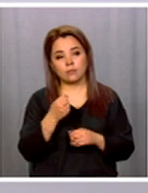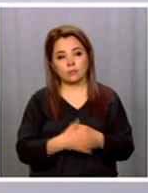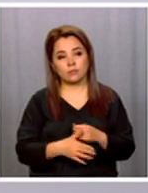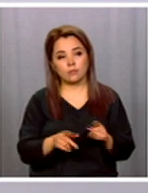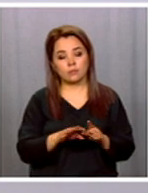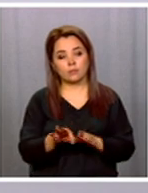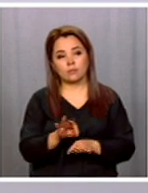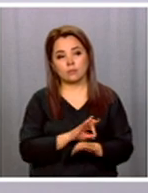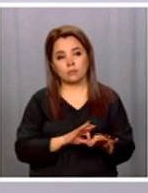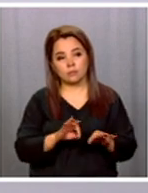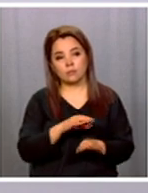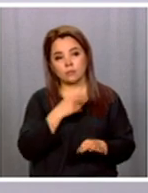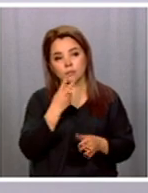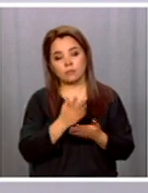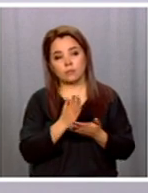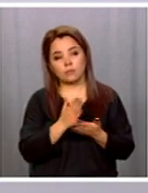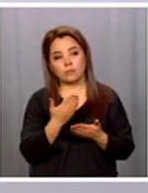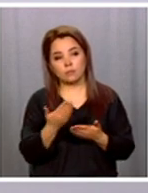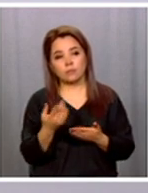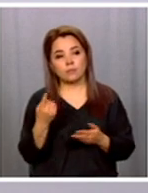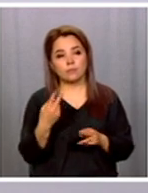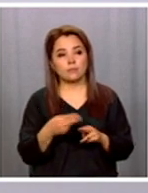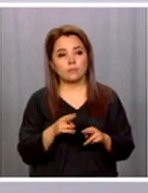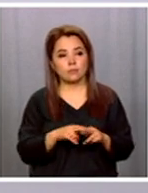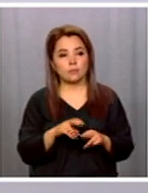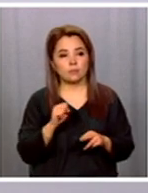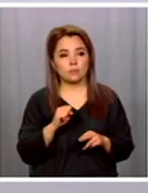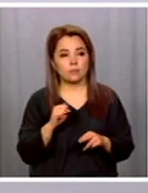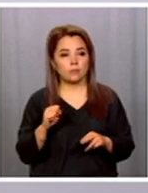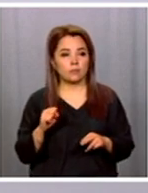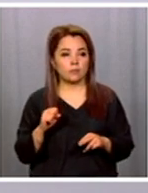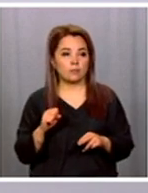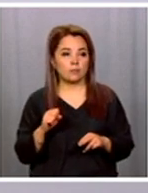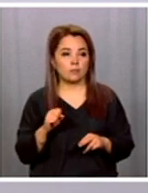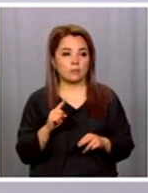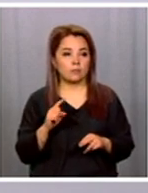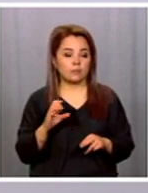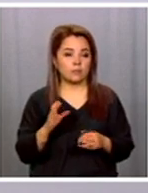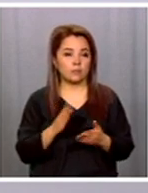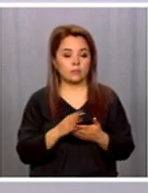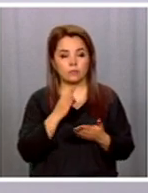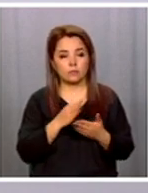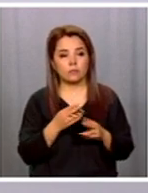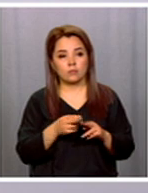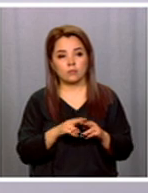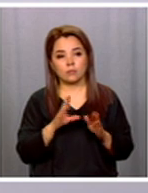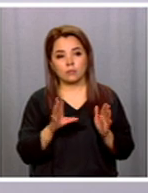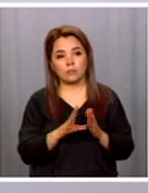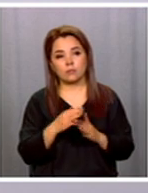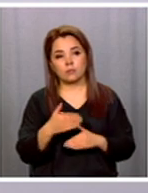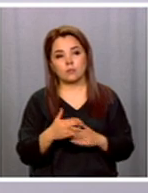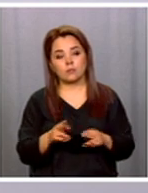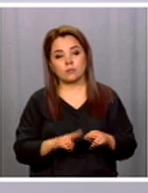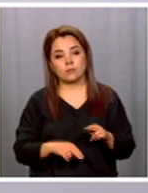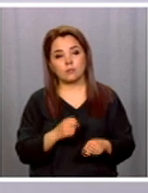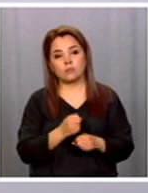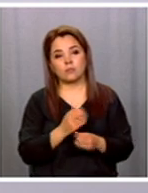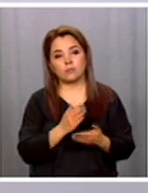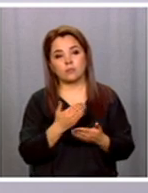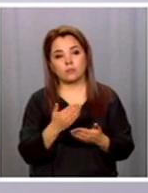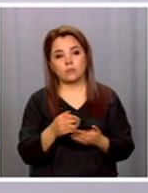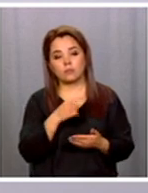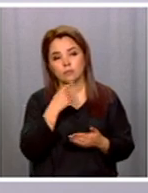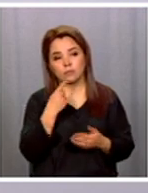картасына шолып жасай кетейік. Бірінші, АЭС пайдаланылған және жаңа энергоблоктар салынып жатқан елдерге тоқталайық. Олар